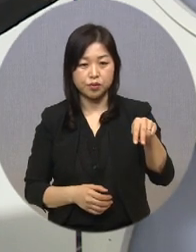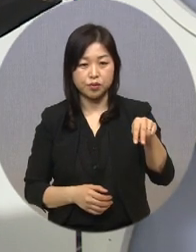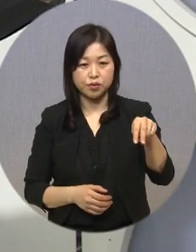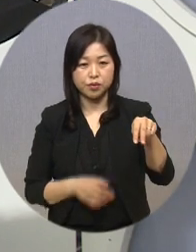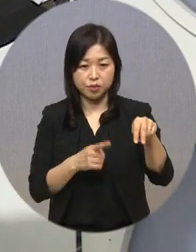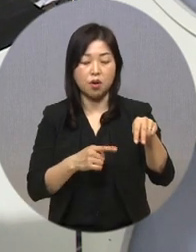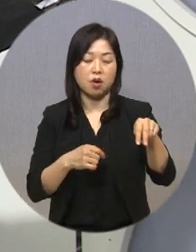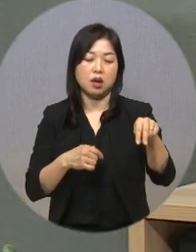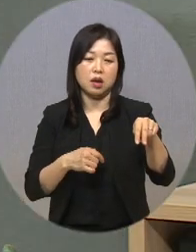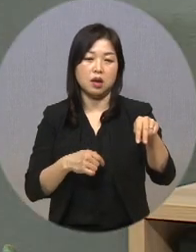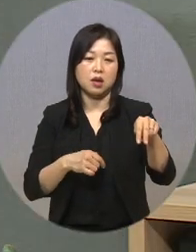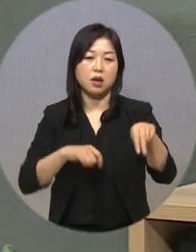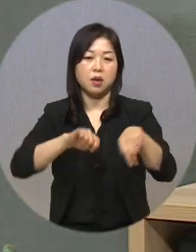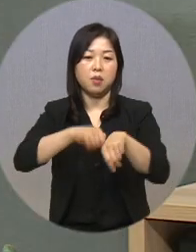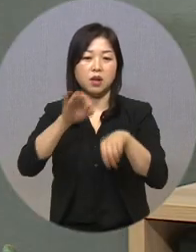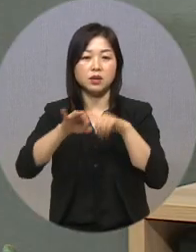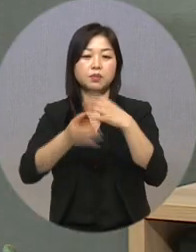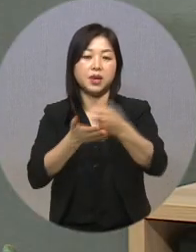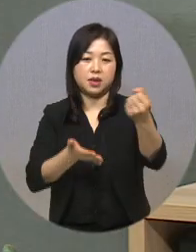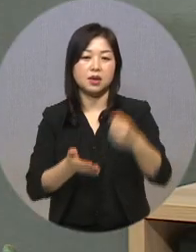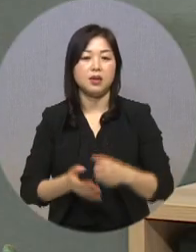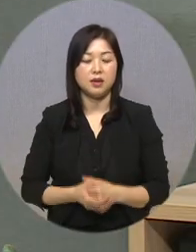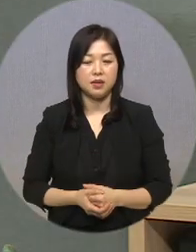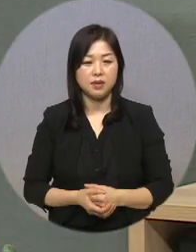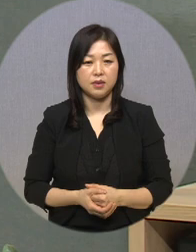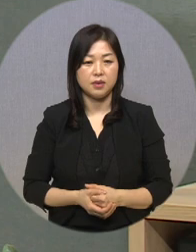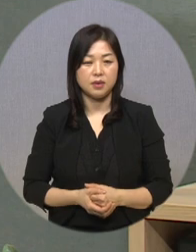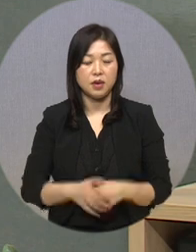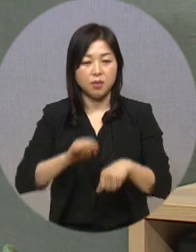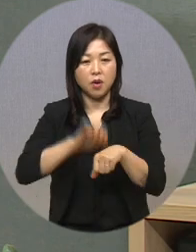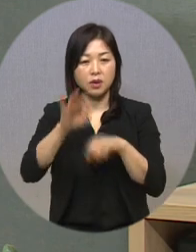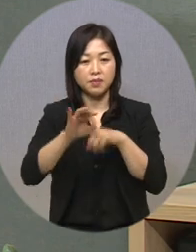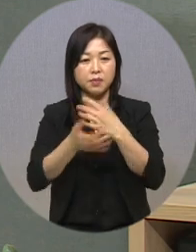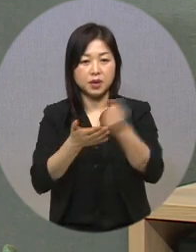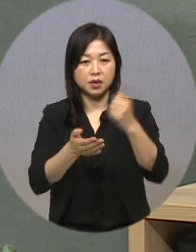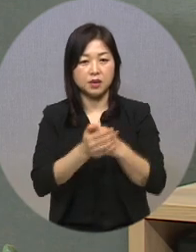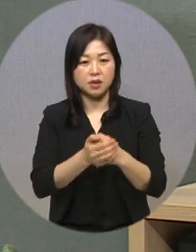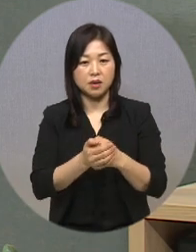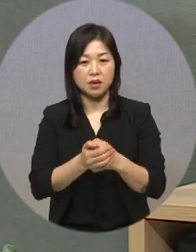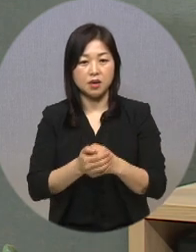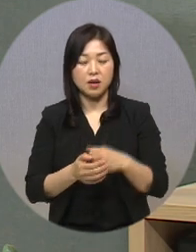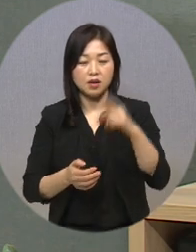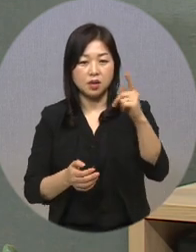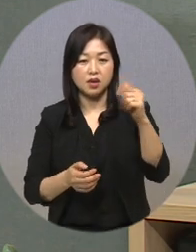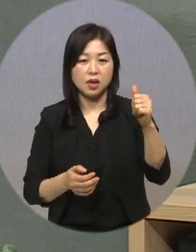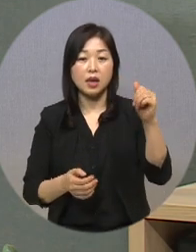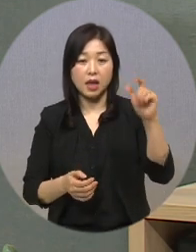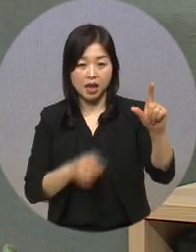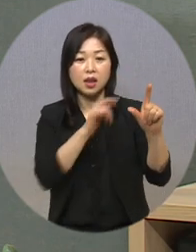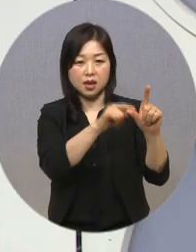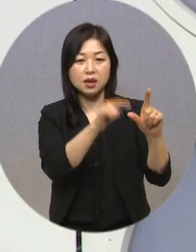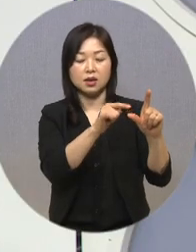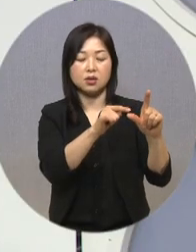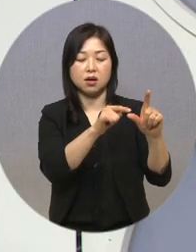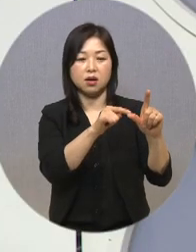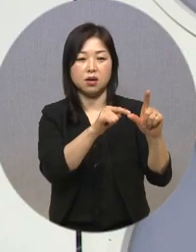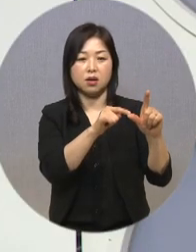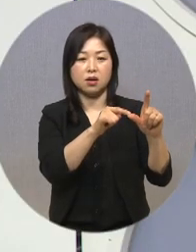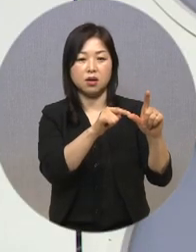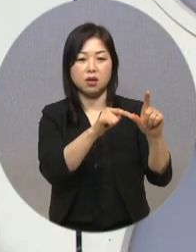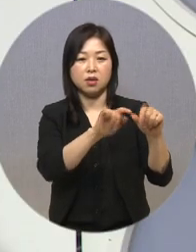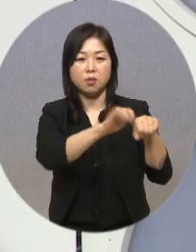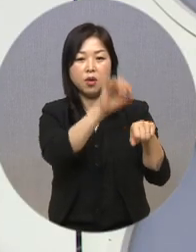저걸 매겼습니다. 벌금? 예. 네. 벌금을? 나한테 아니라 칼에, 예를 들면 칼에 그랬습니다. 그